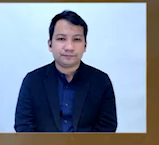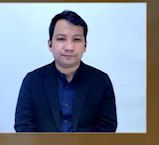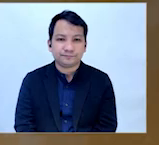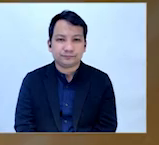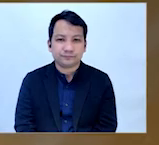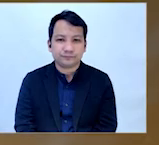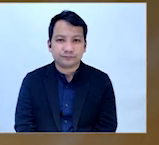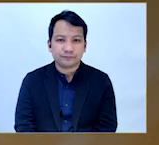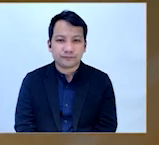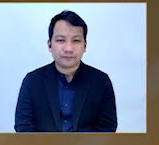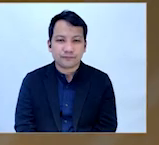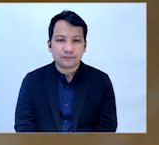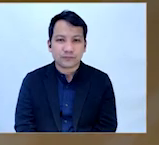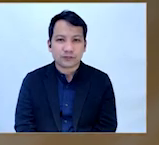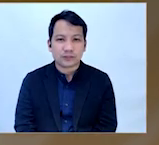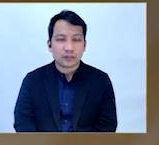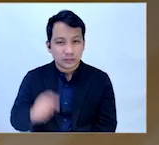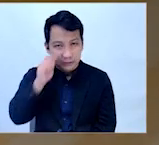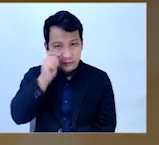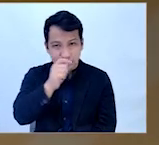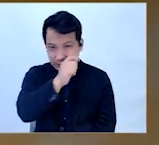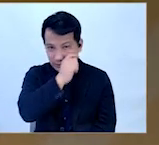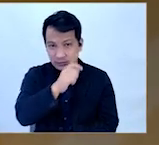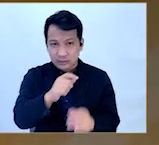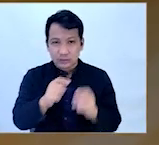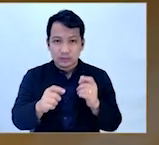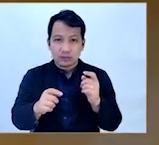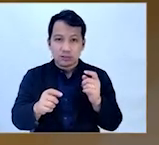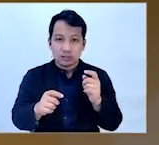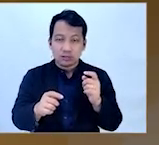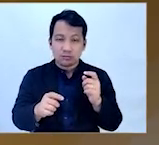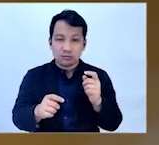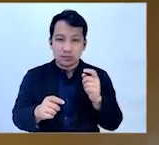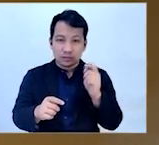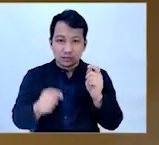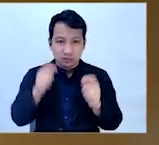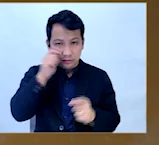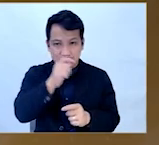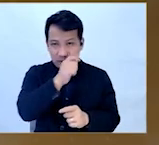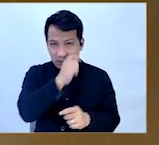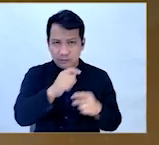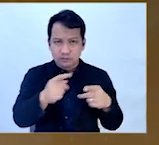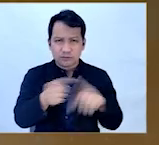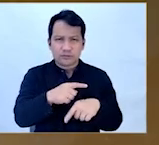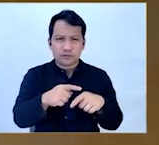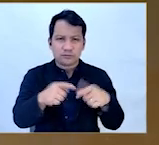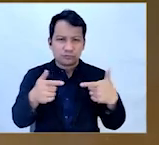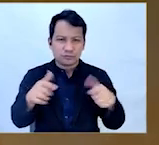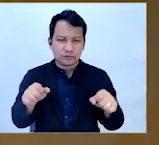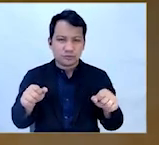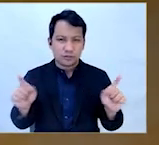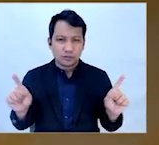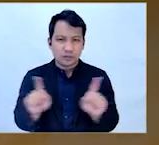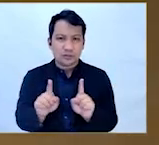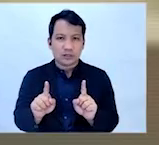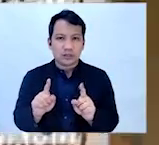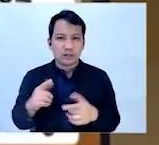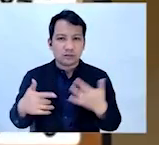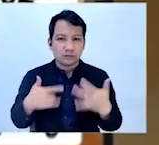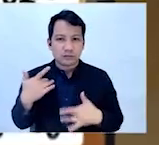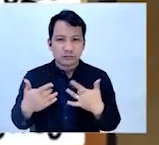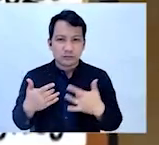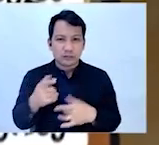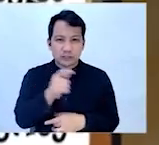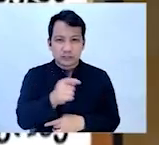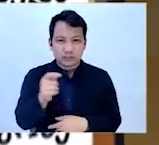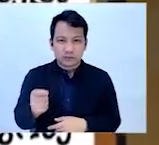Banding ng kambal na sina Sina Ano Sartanya at Taco Kivitia ng Georgia ang paggawa ng TikTok videos. Pero